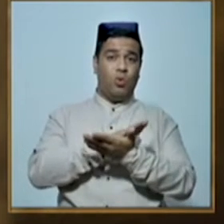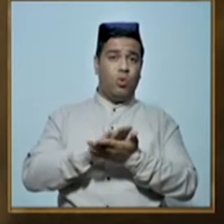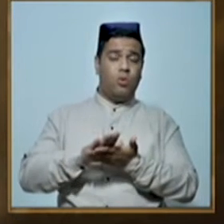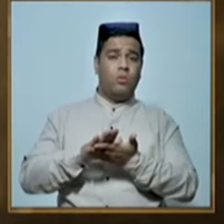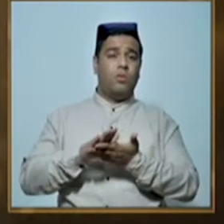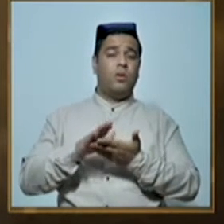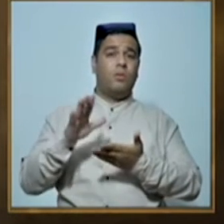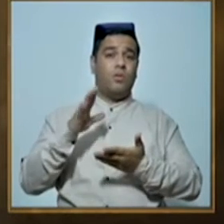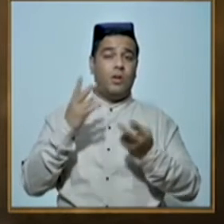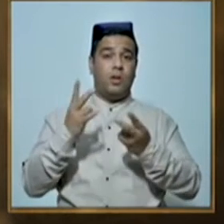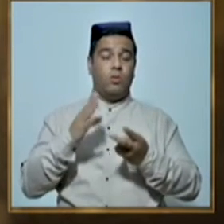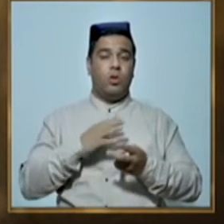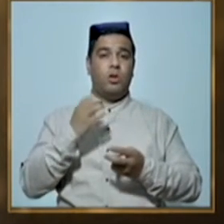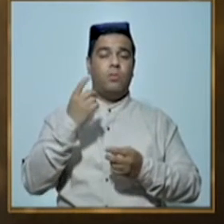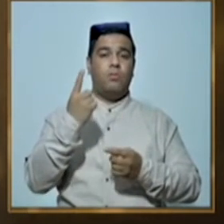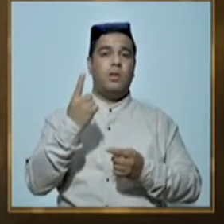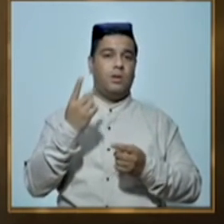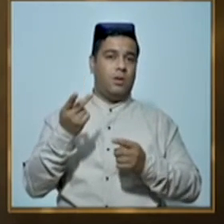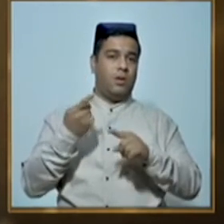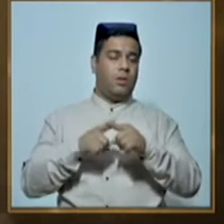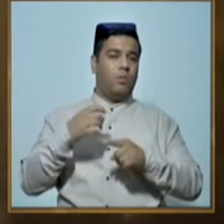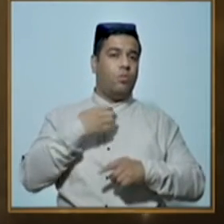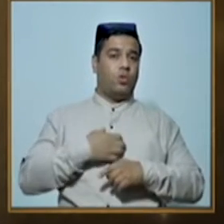lozim bo'lgan katta dardlardan biri hisoblanadi.